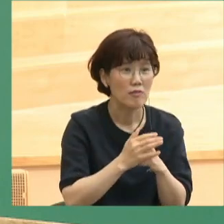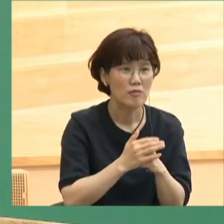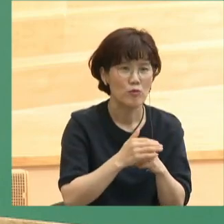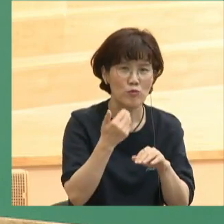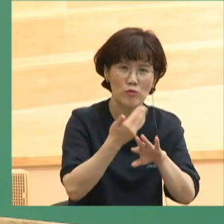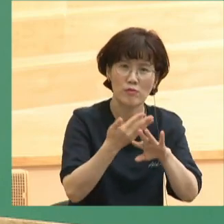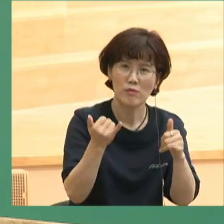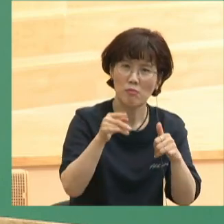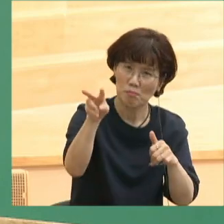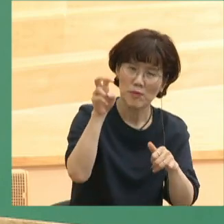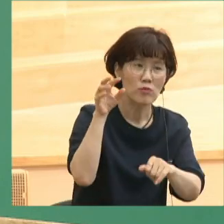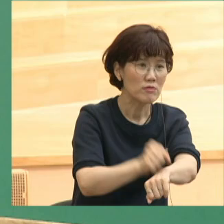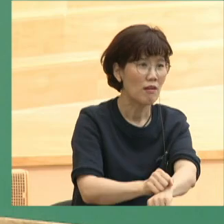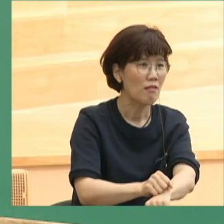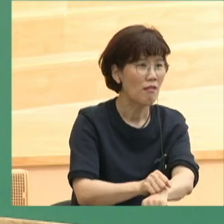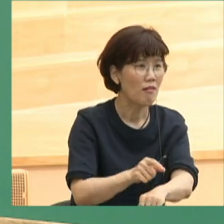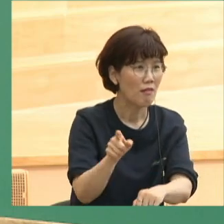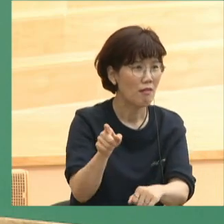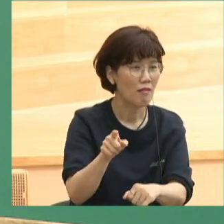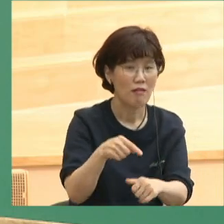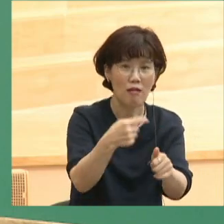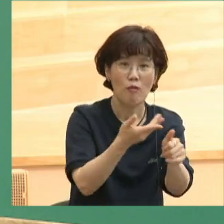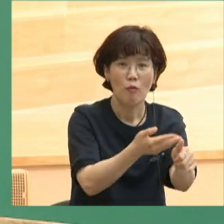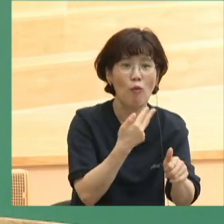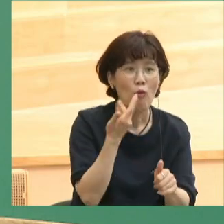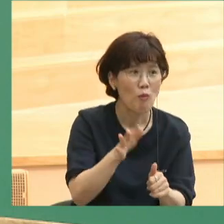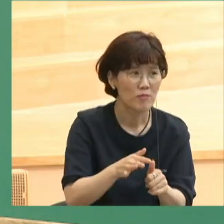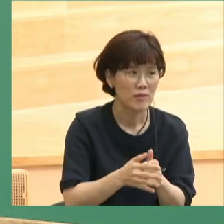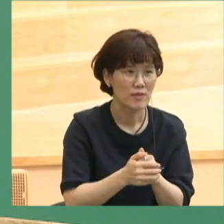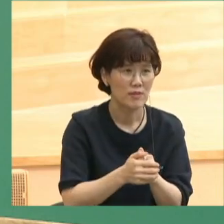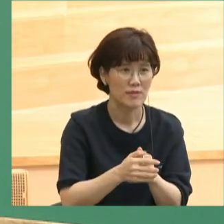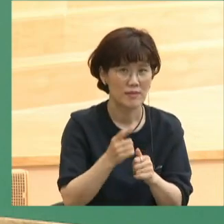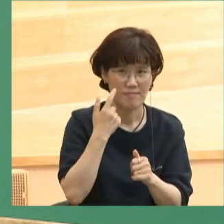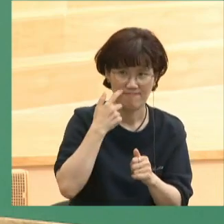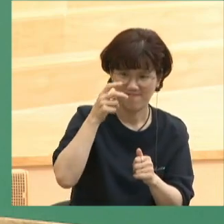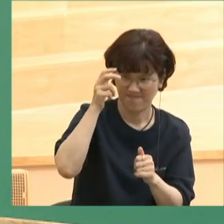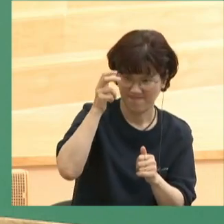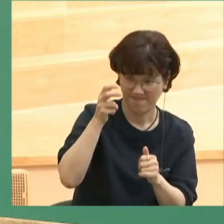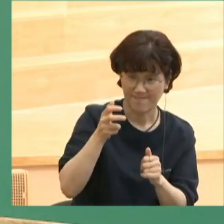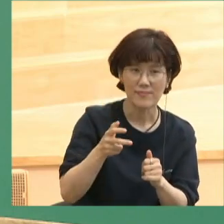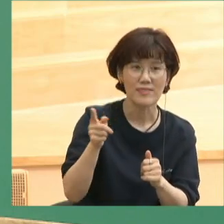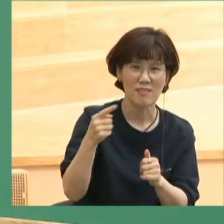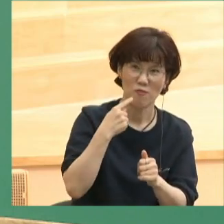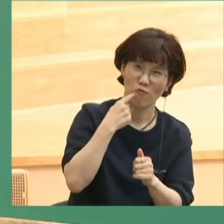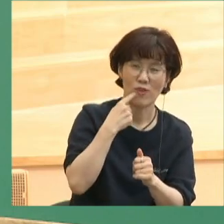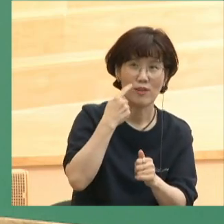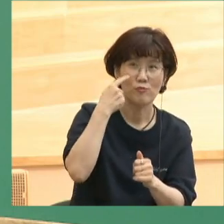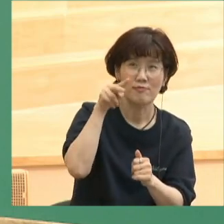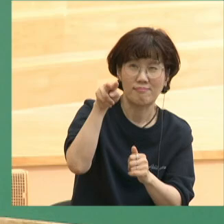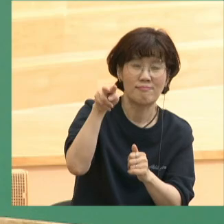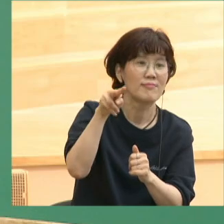미워해. 아무도 안 가르쳐줬는데 막 도끼 눈을 뜨고 막 살결이 눈으로 막 쳐다봐.